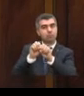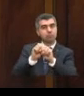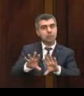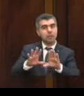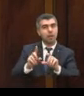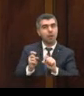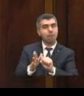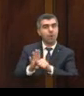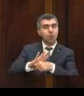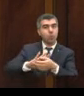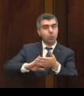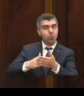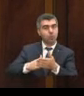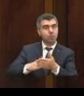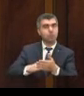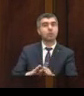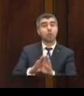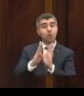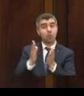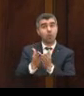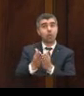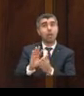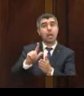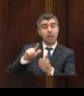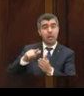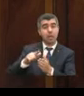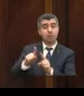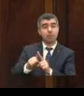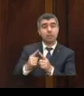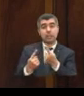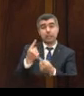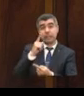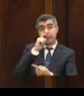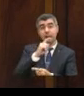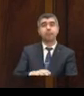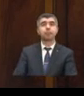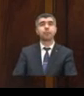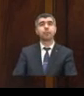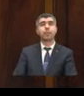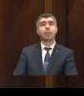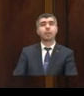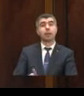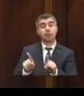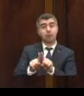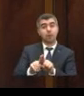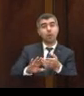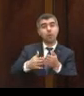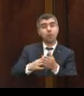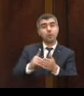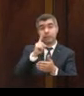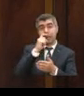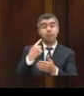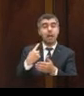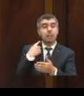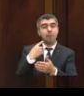البشرية، فإن معطيات أخرى لا إرادية أيضا ساهمت بدورها في تعميق الأزمة